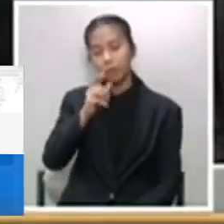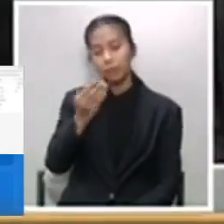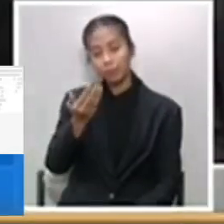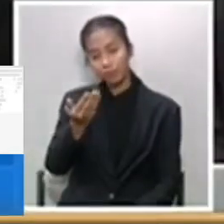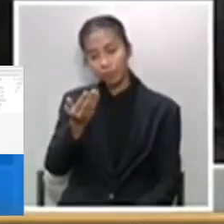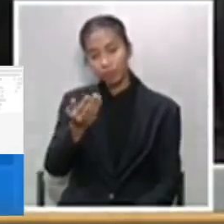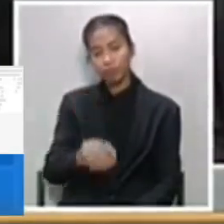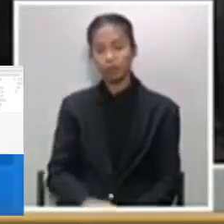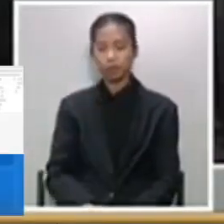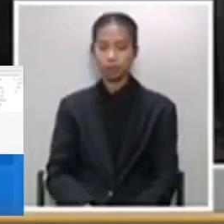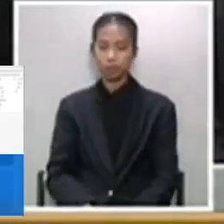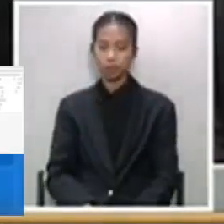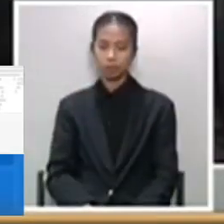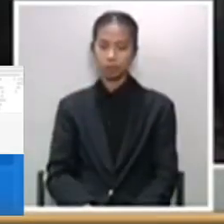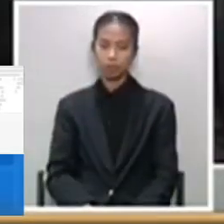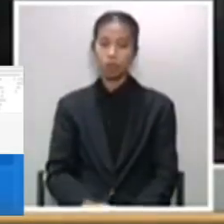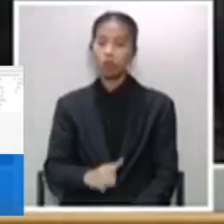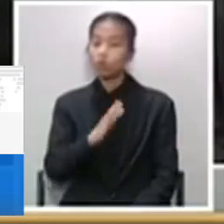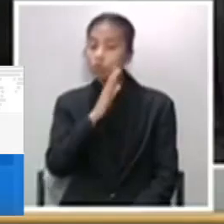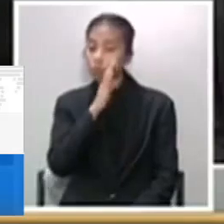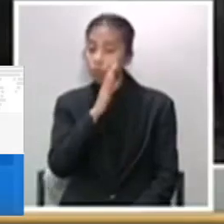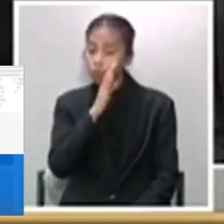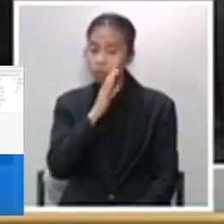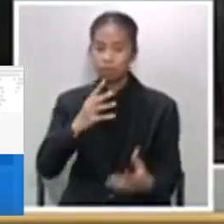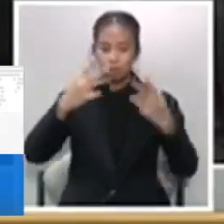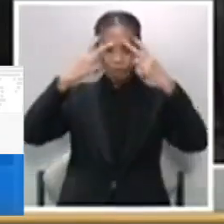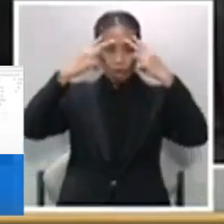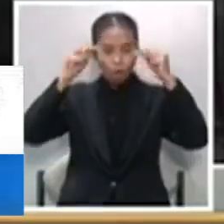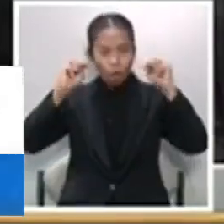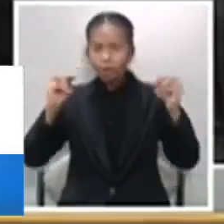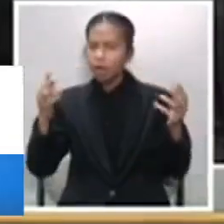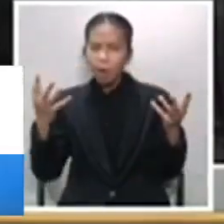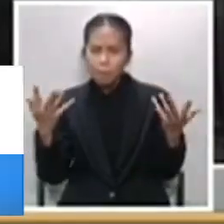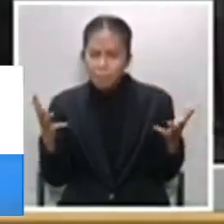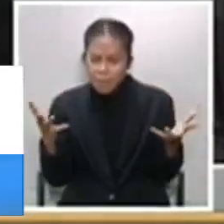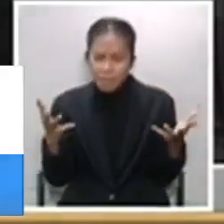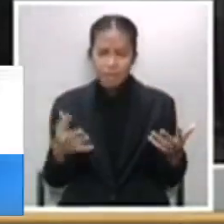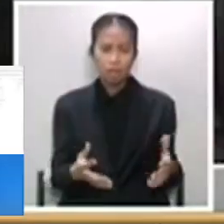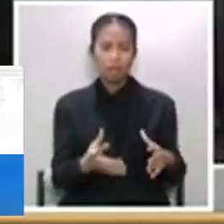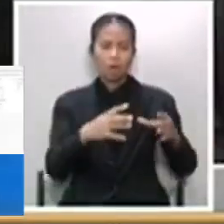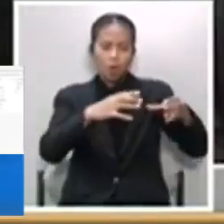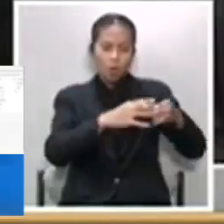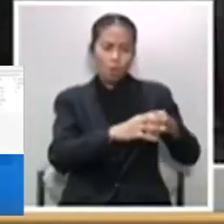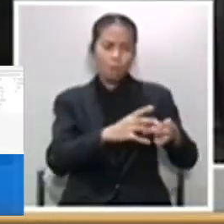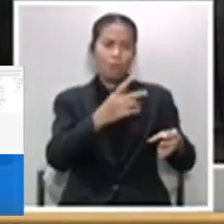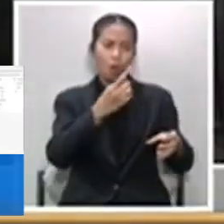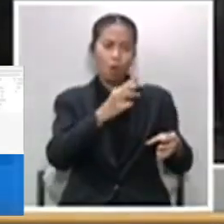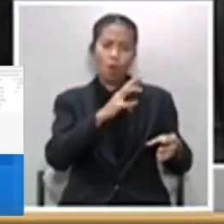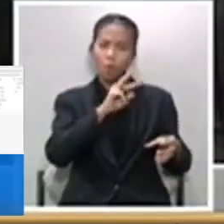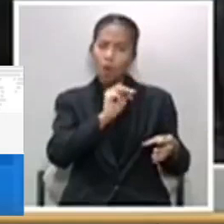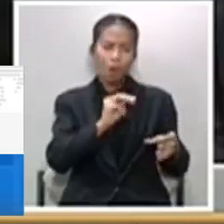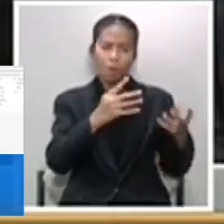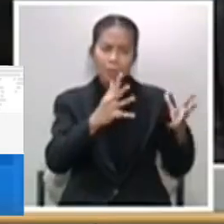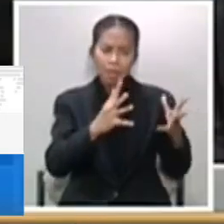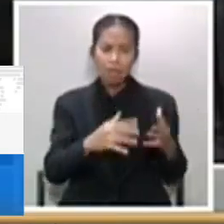ไปอย่างอื่นเมื่อไม่มีนายกรัฐมนตรีคณะรัฐมนตรีต้องหยุดปฏิบัติหน้าที่ก็ไม่แน่ครับผมไม่ค่อ